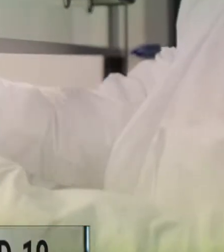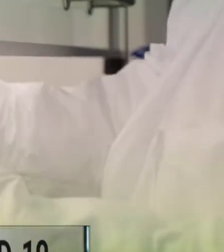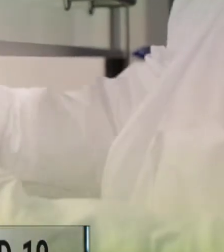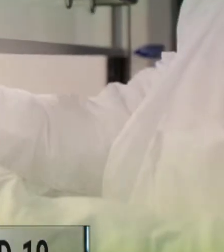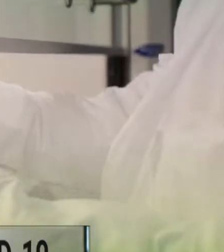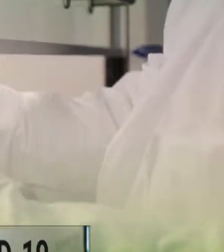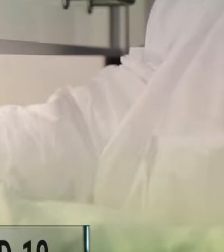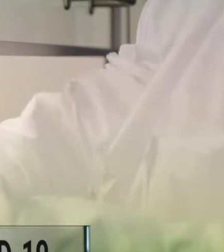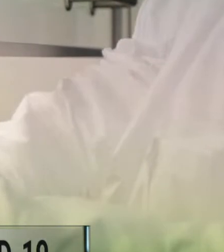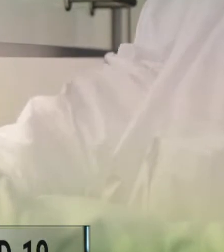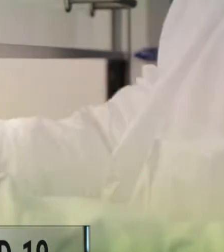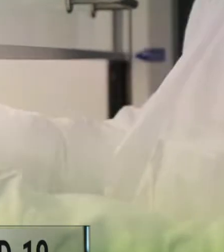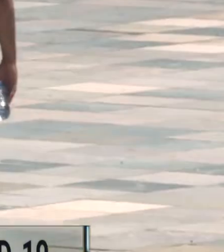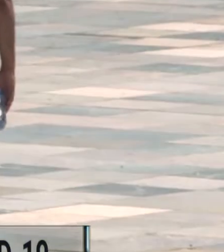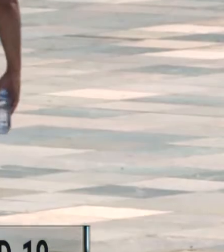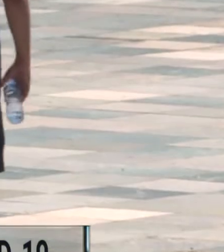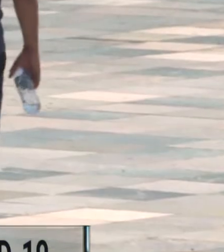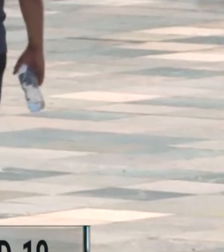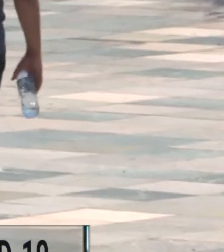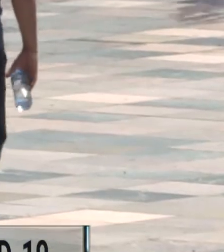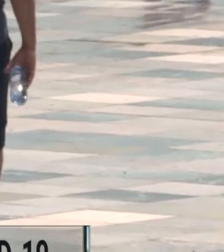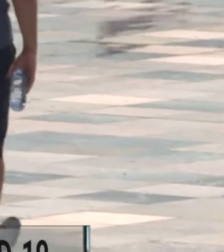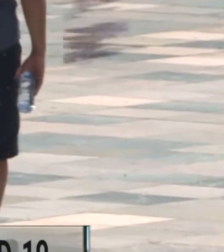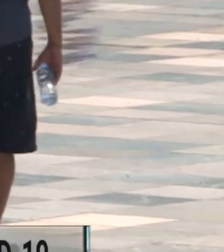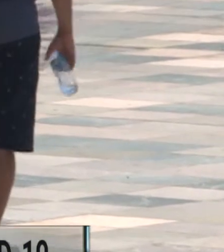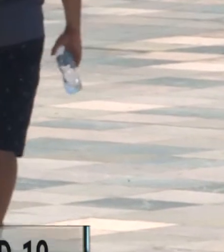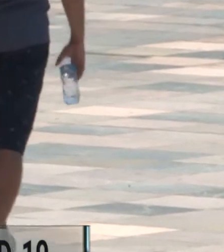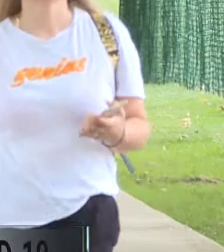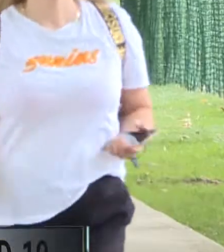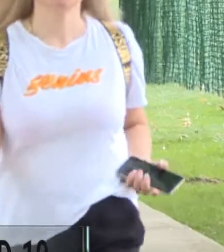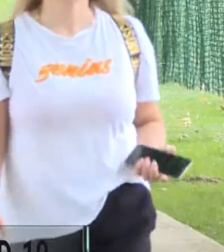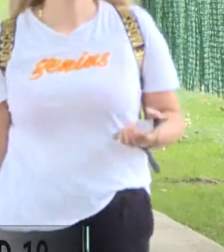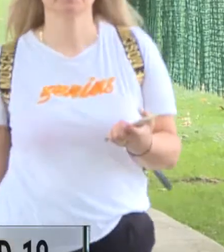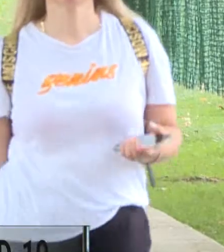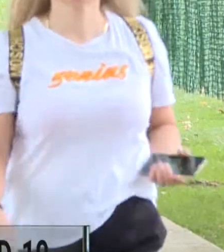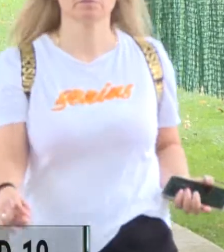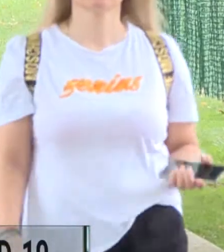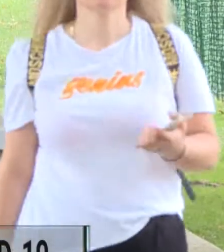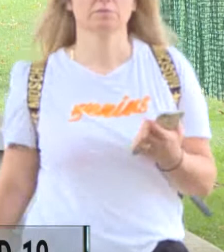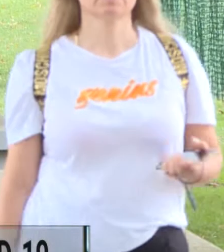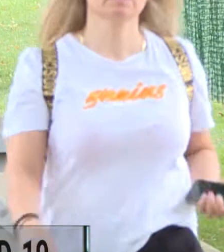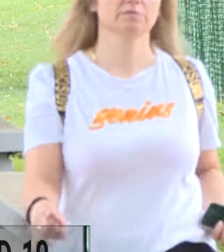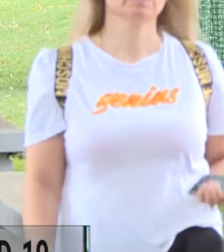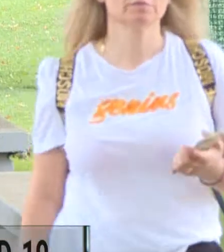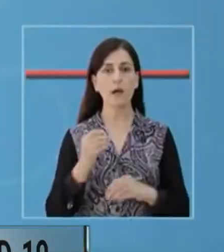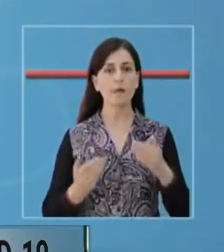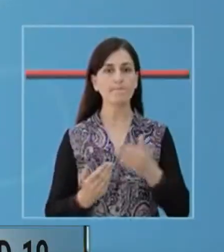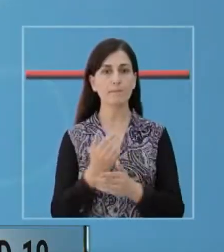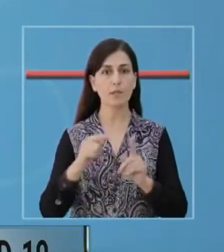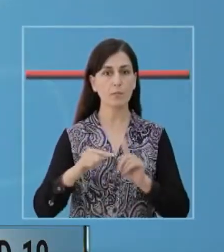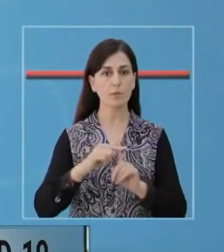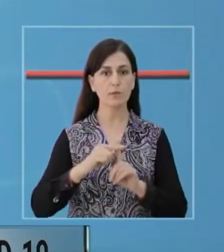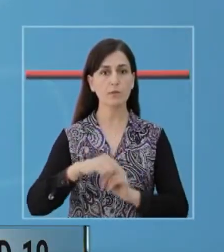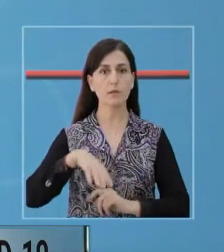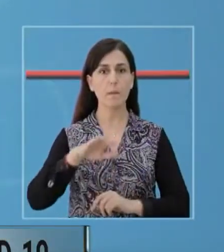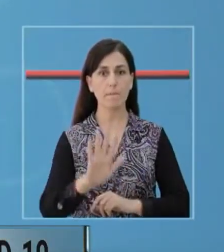total 362 testime. Numri më i lartë i të infektuarve këtë të diel është shënuar në zonën e Krujës dhe në kryeqytet. Janë